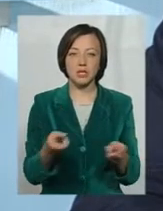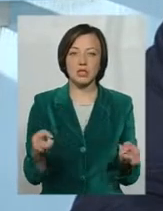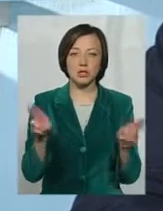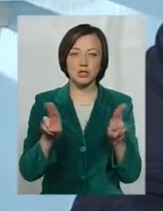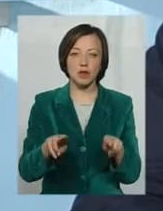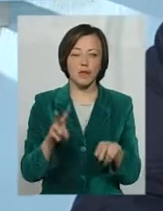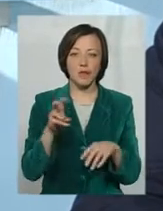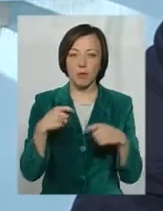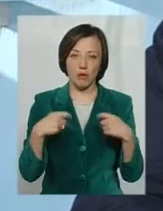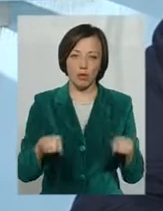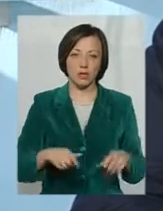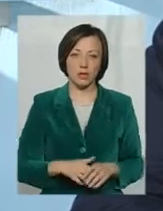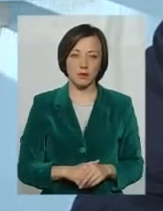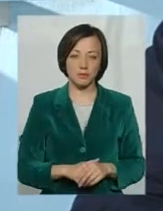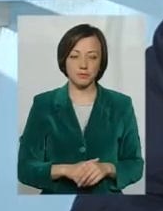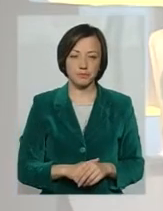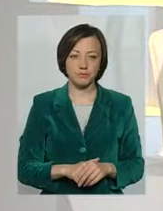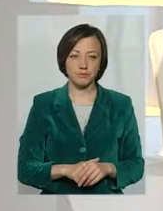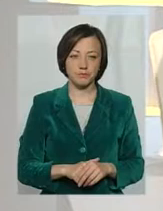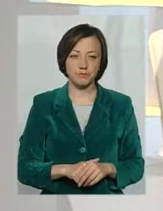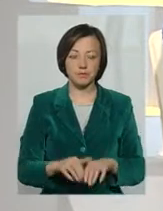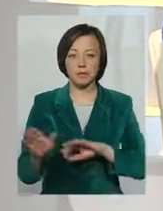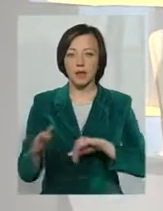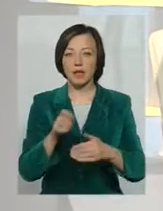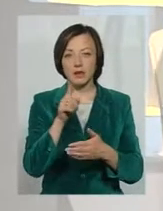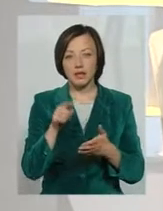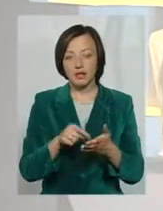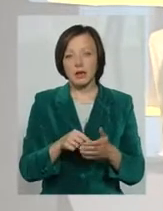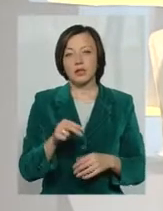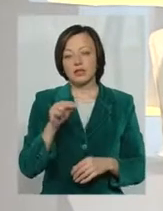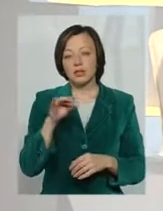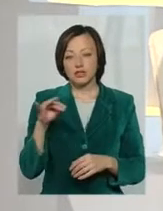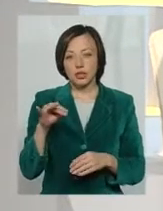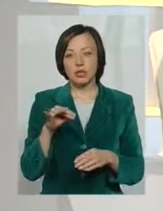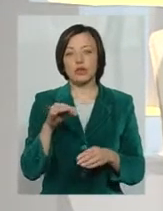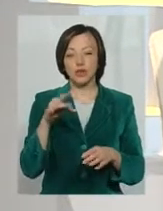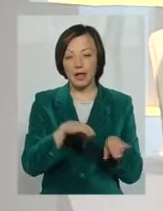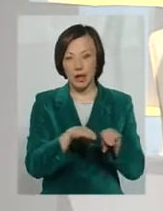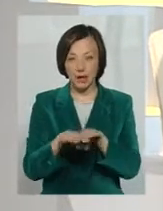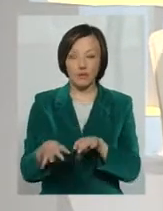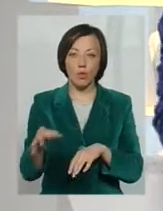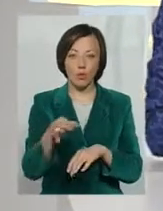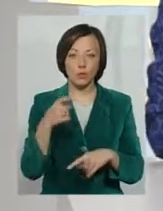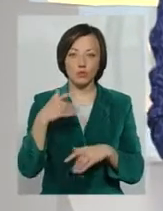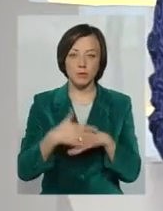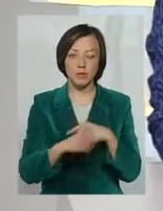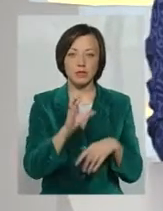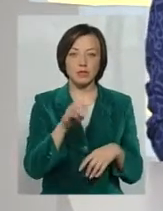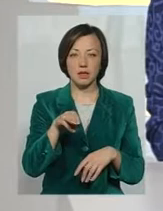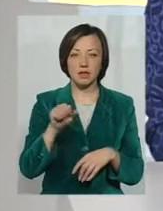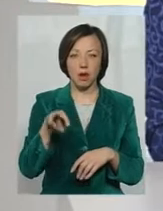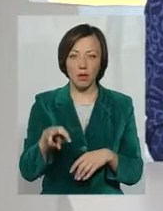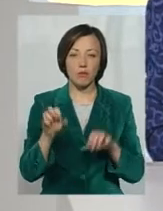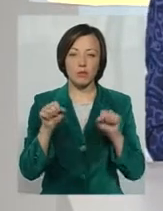на жаль, нереалізованими. Чи розуміє, скажімо, на рівні області зрозуміли, що Сетам може бути тим